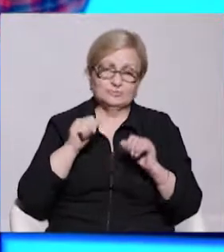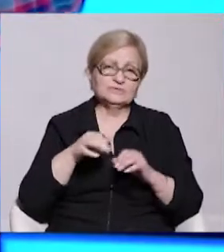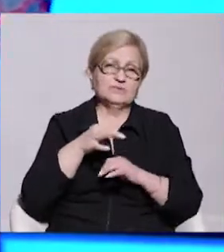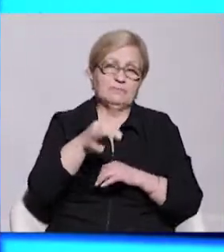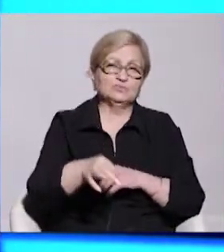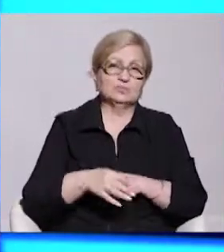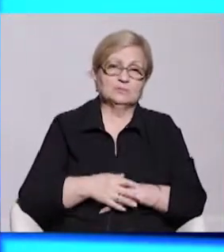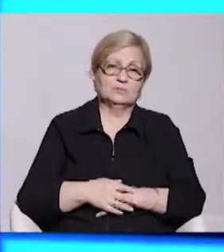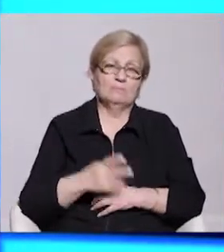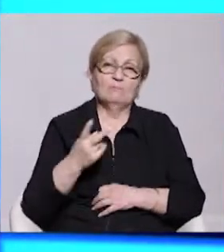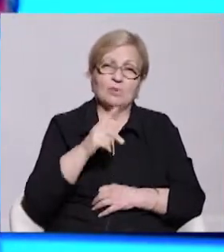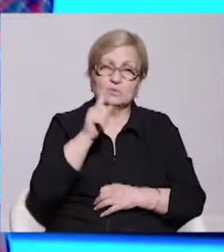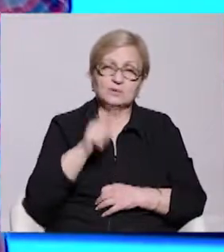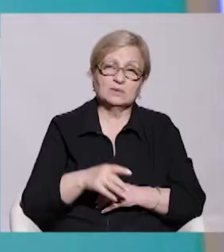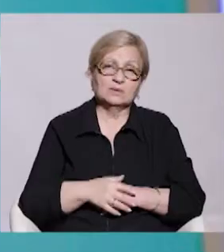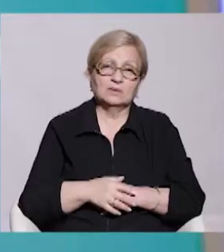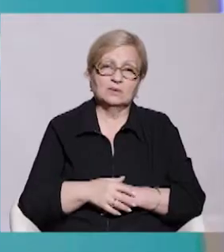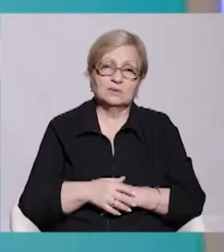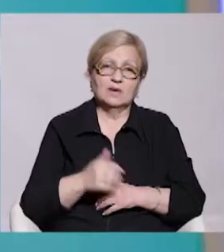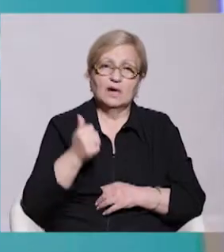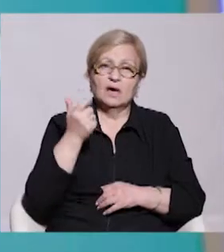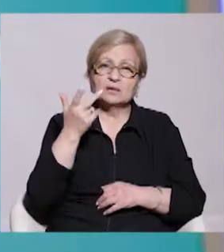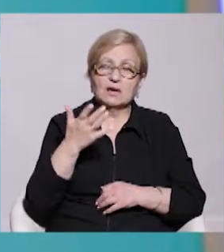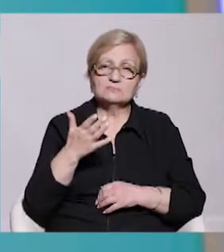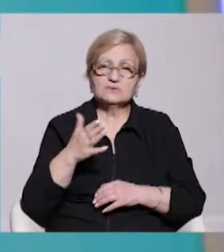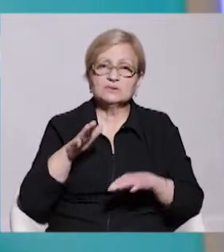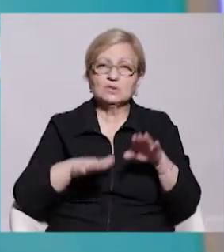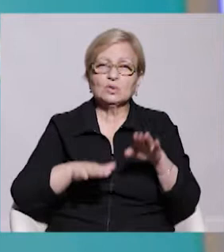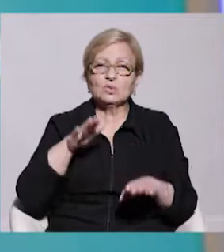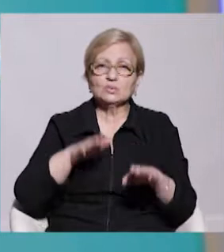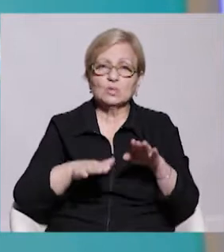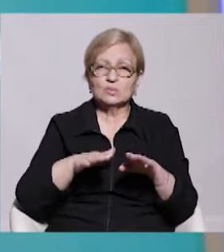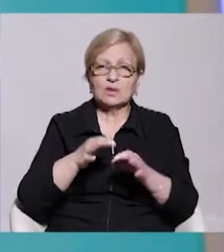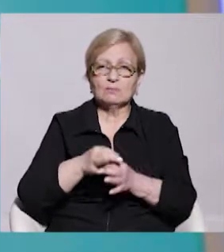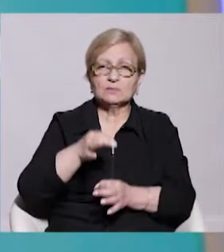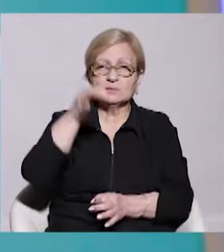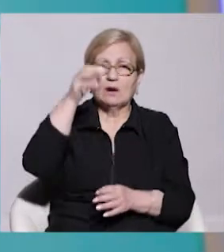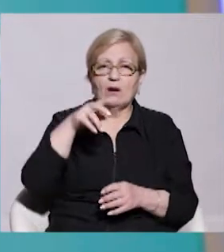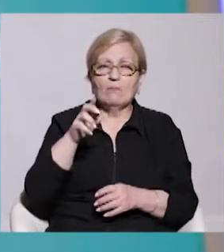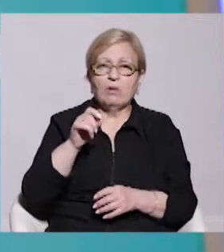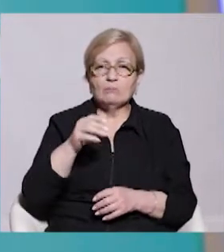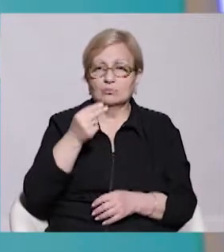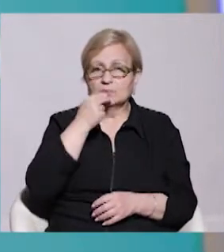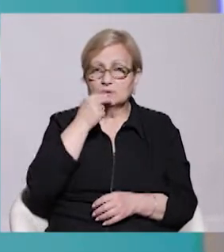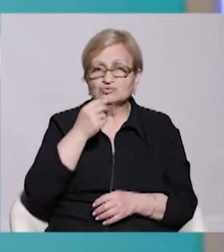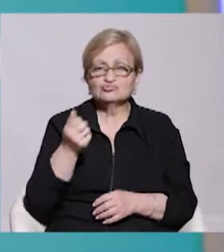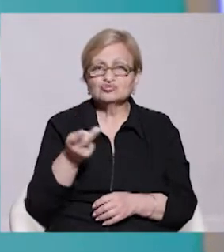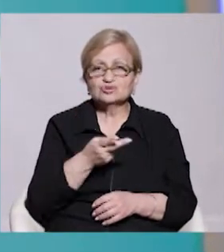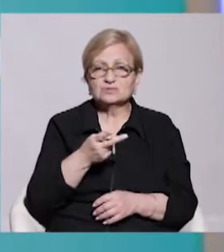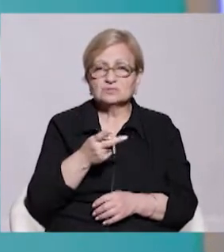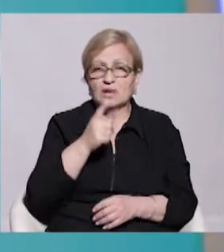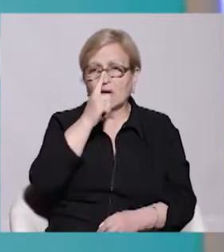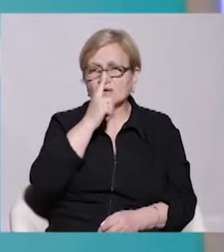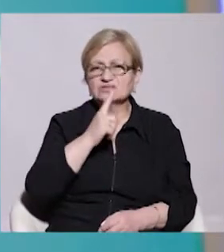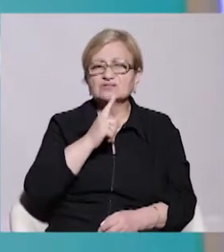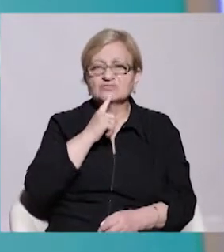პასუხს. მეორე კითხვა: რამდენი კილოგრამი ბამბუკი სჭირდება მას დასრულ პანდას ერთი